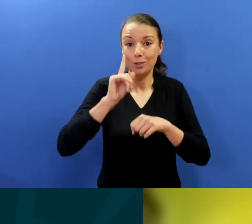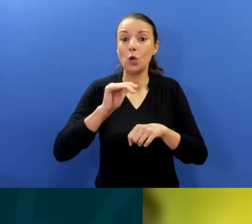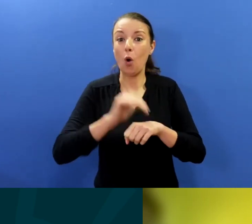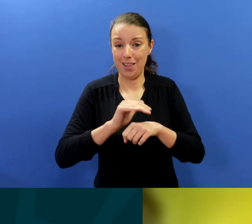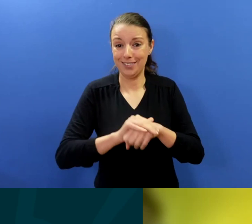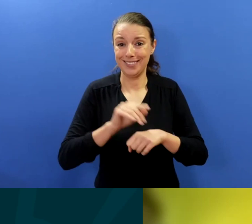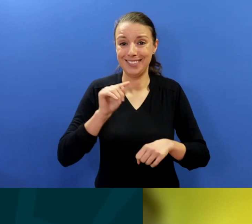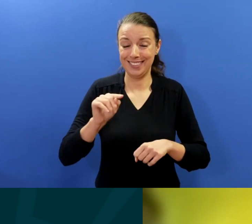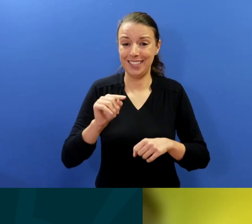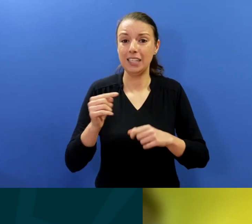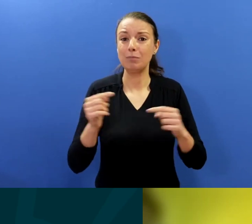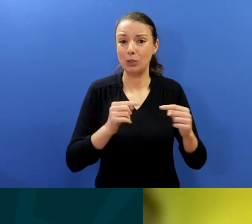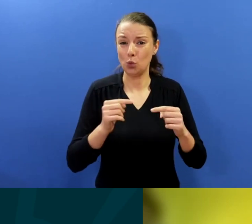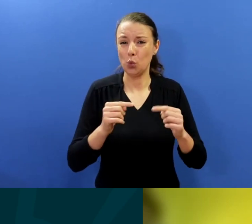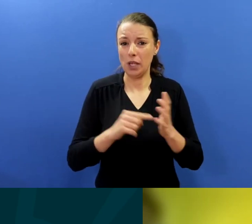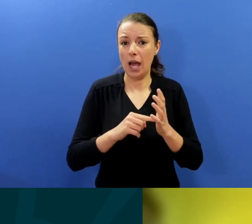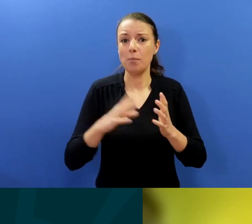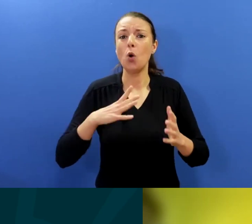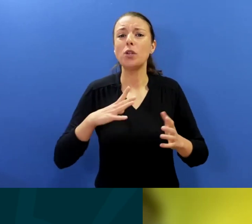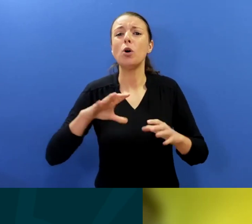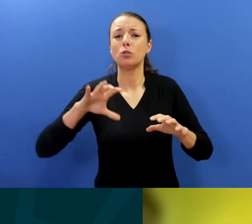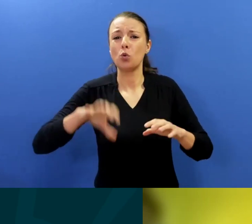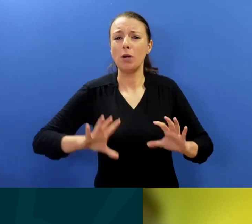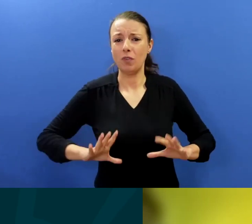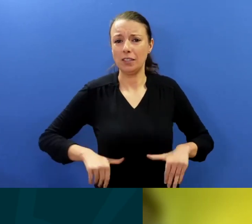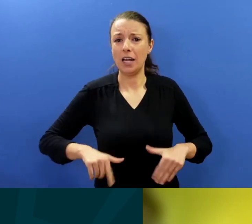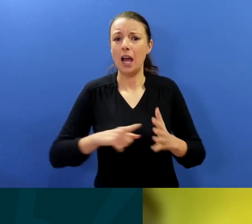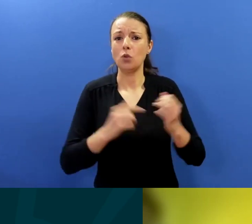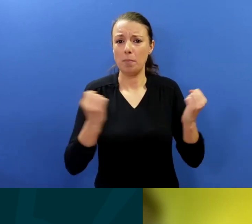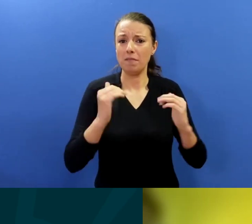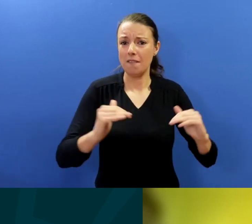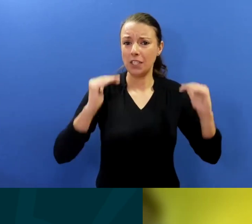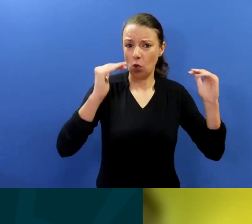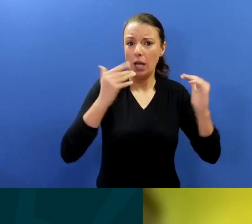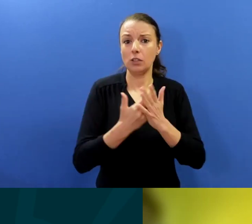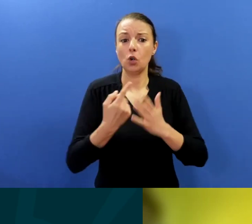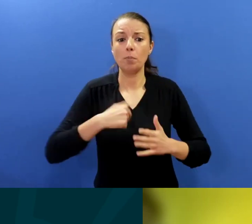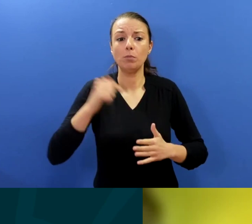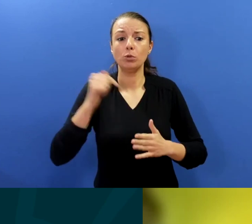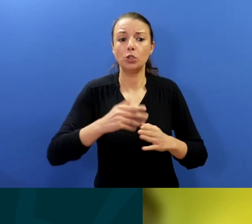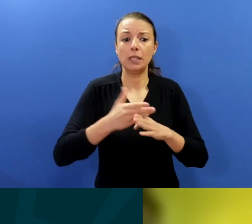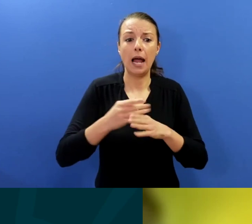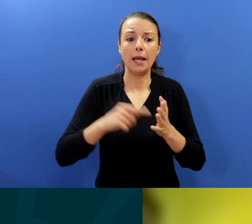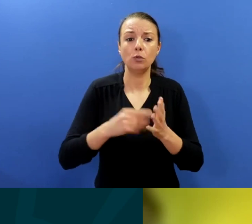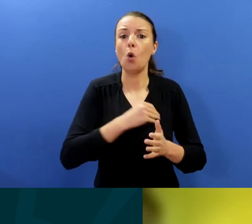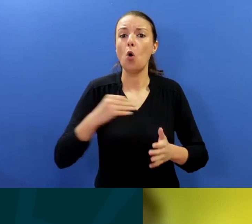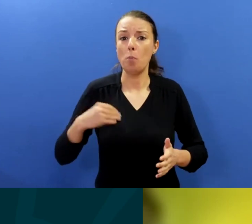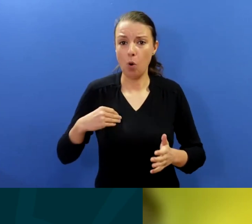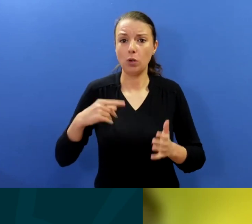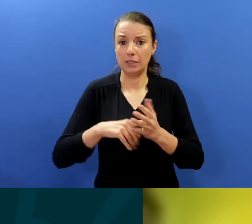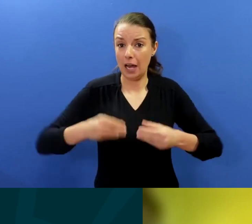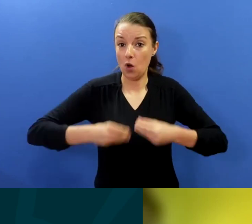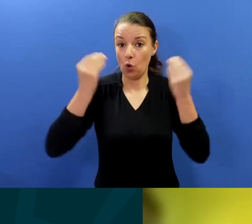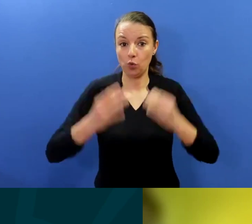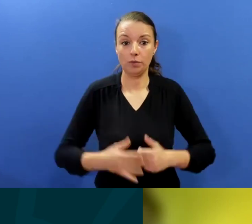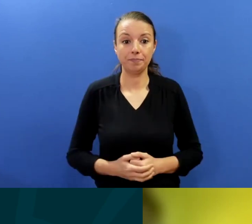at the level of institutions, but also the culture of the discussion, what was also discussed in the is high enough, I believe, that